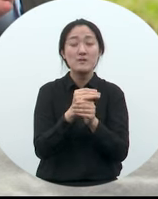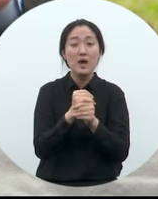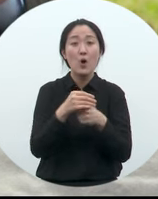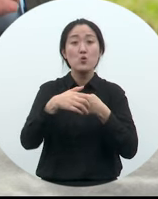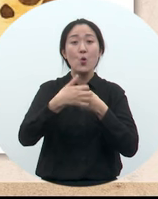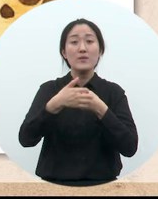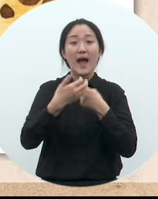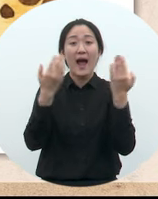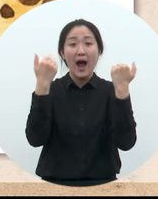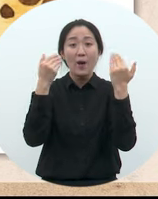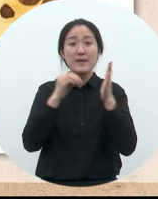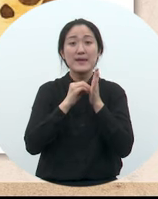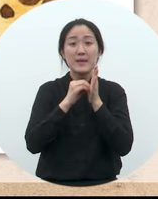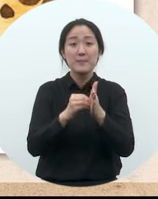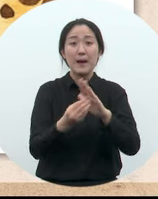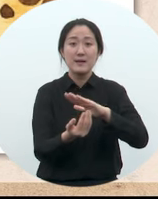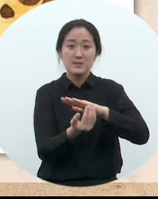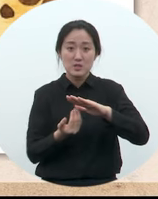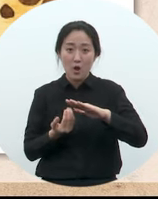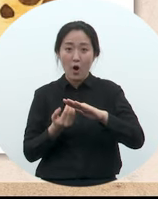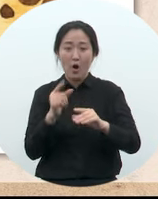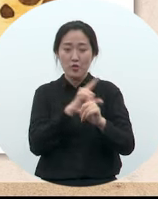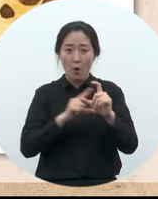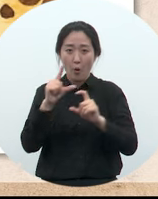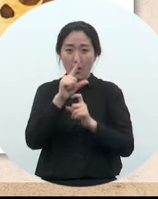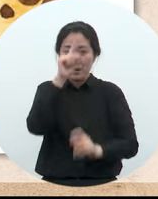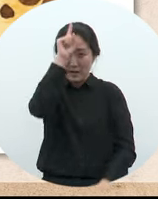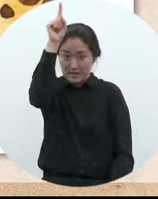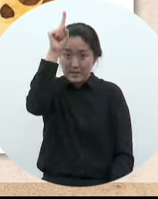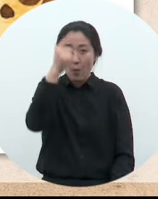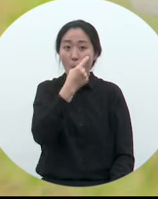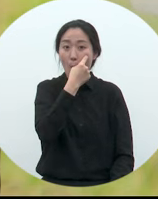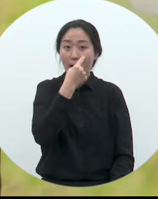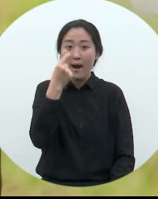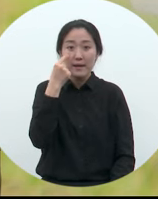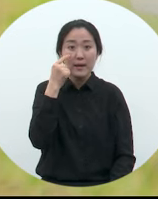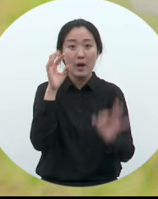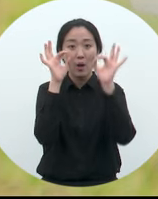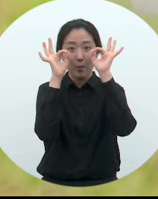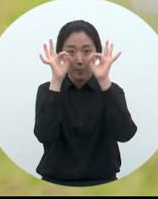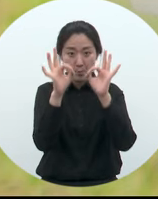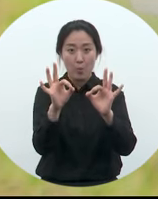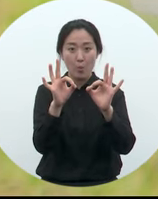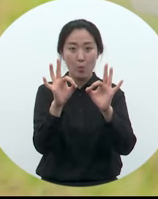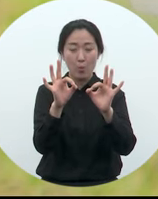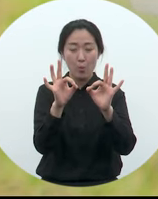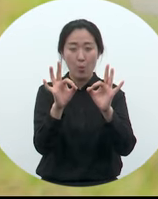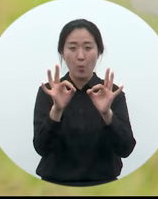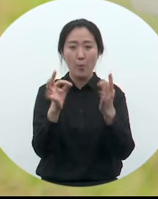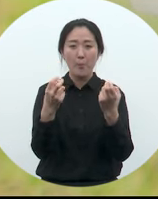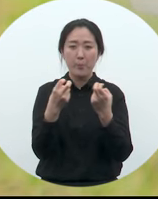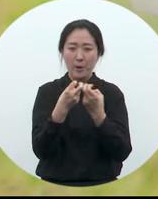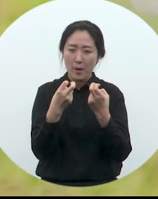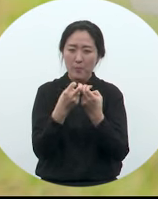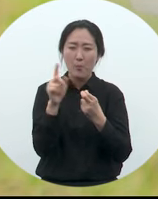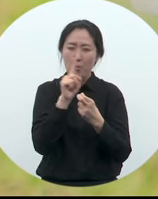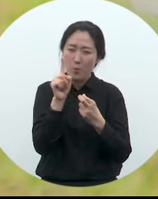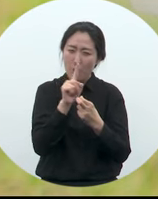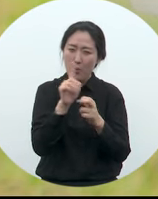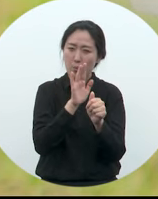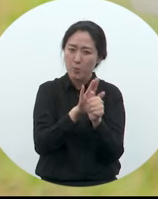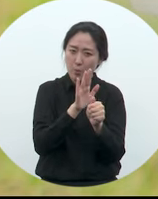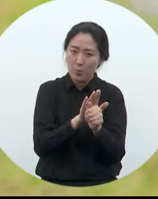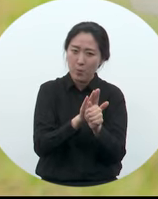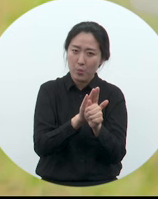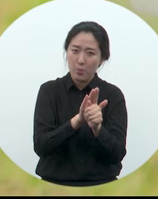시기는 이 초등학교 입학 전에 우리 아이가 키가 클 것인지 안클 것인지 확인을 해보고 어떤